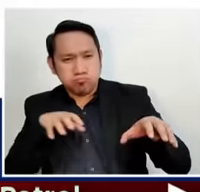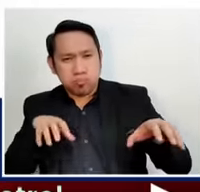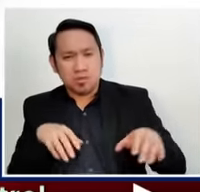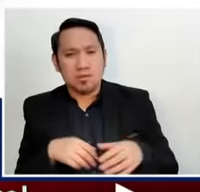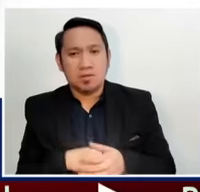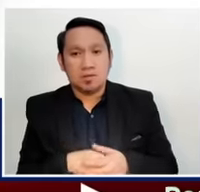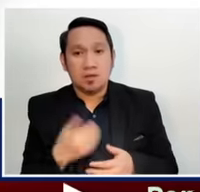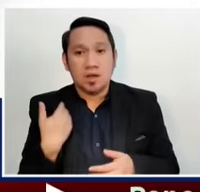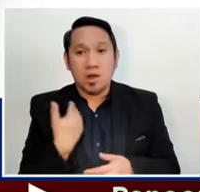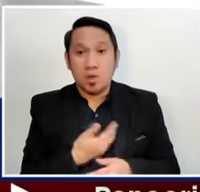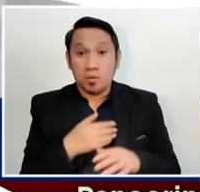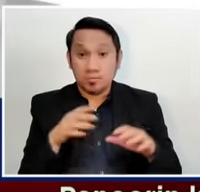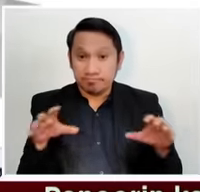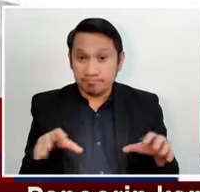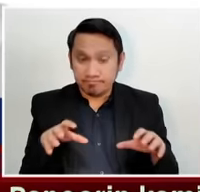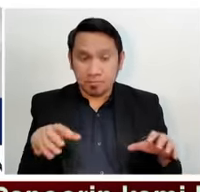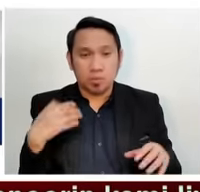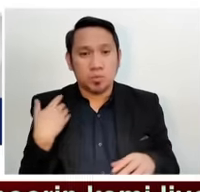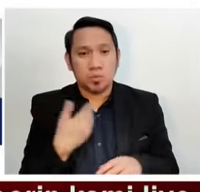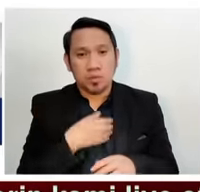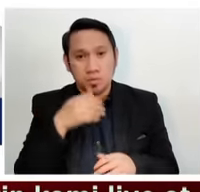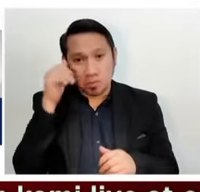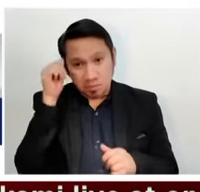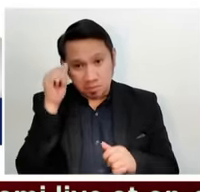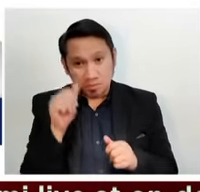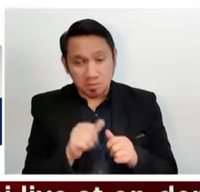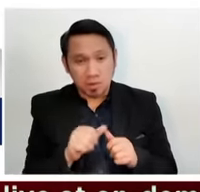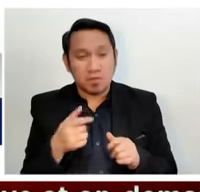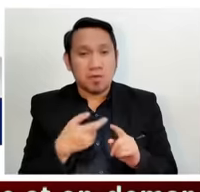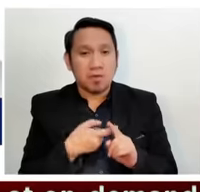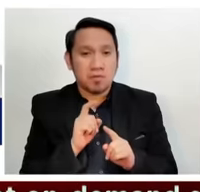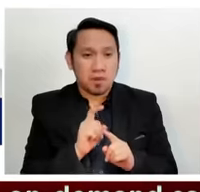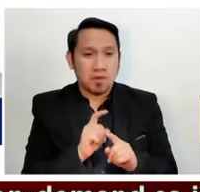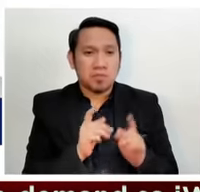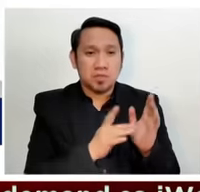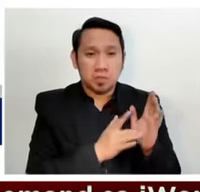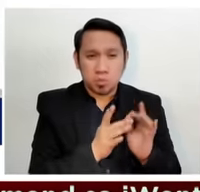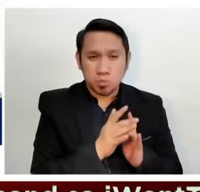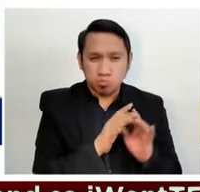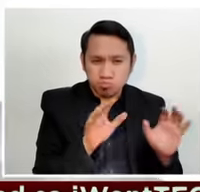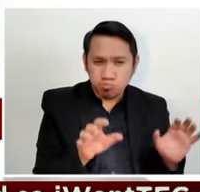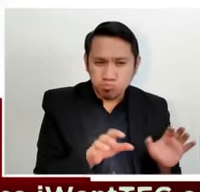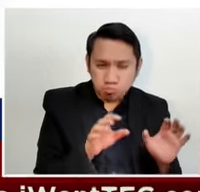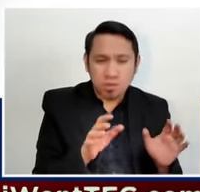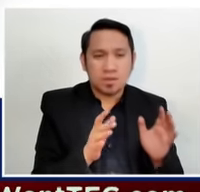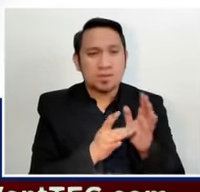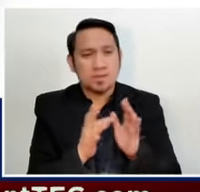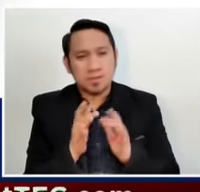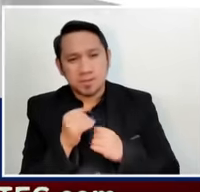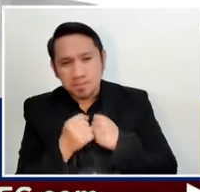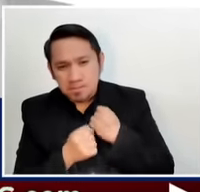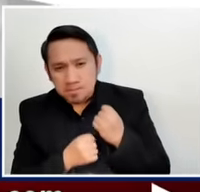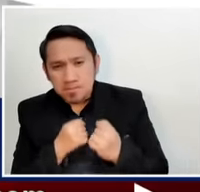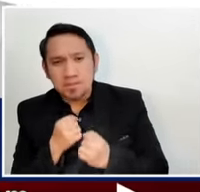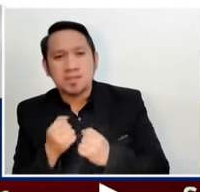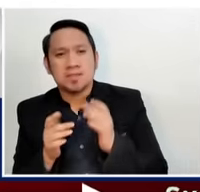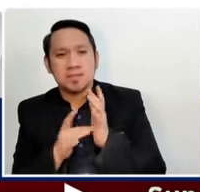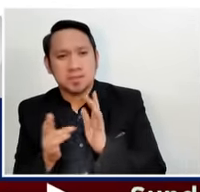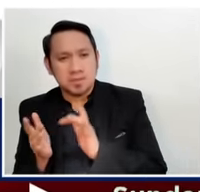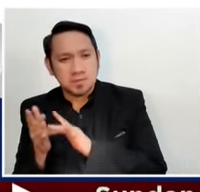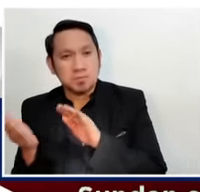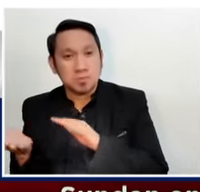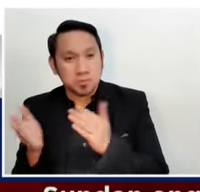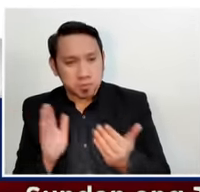ito ay inaalala po namin ang mula po dun sa mga misyon ni Kristo sa kanyang pagpapakasakit hanggang sa kanyang kamatayan. Ito rin